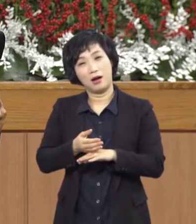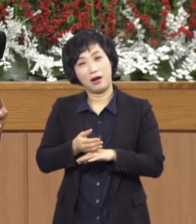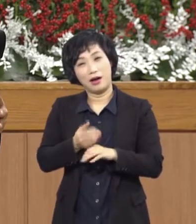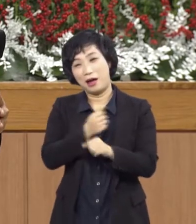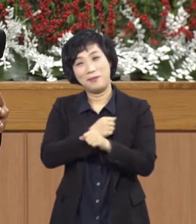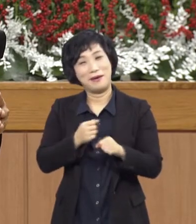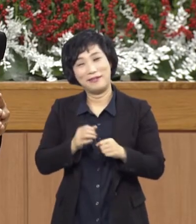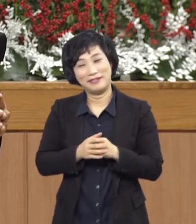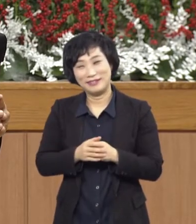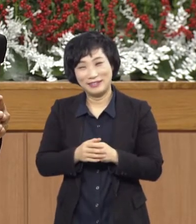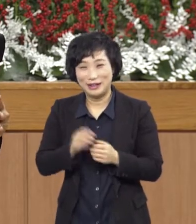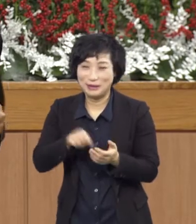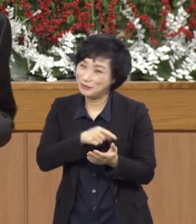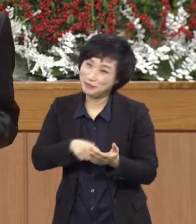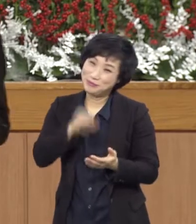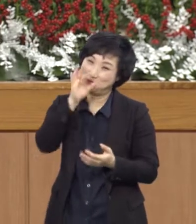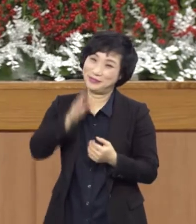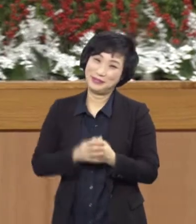무엇으로 갚으랴?